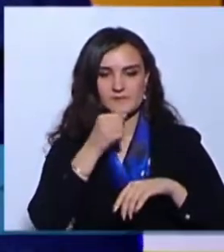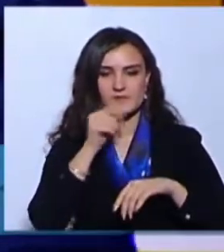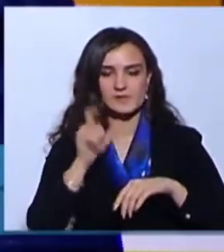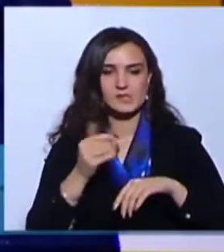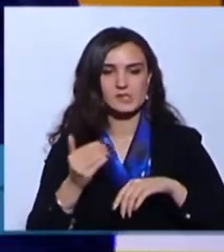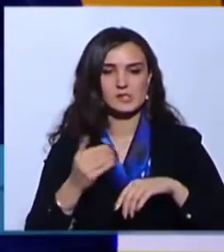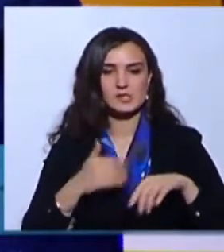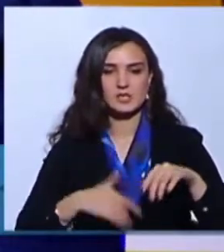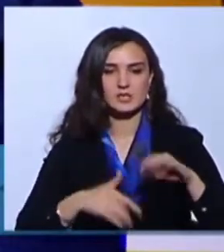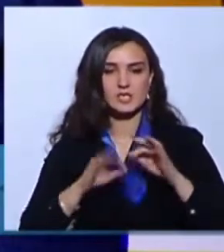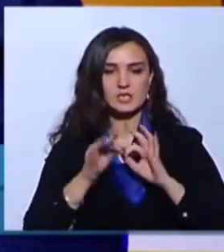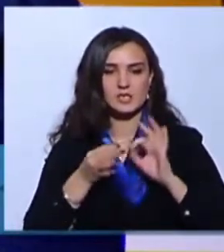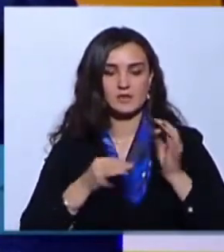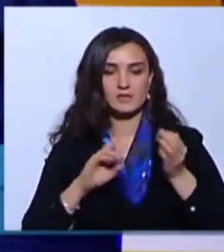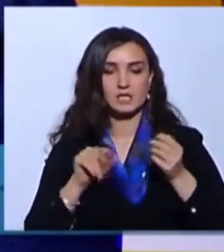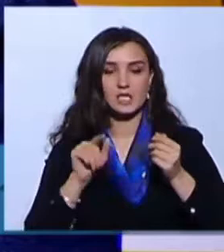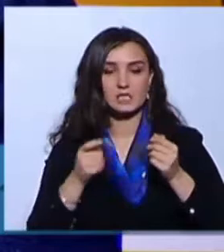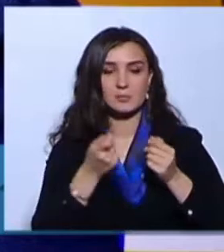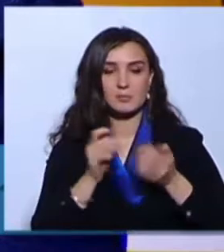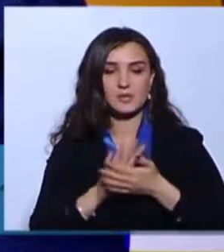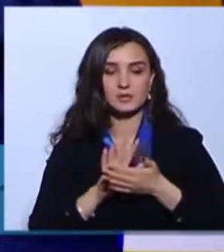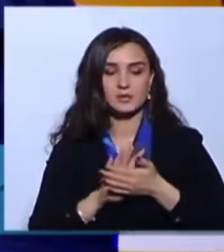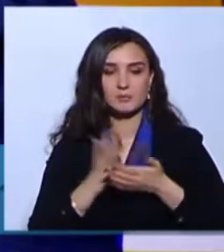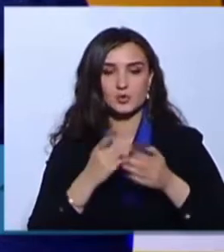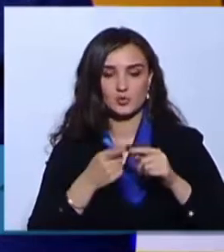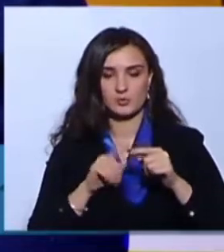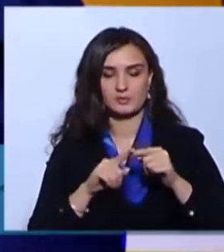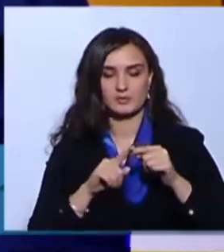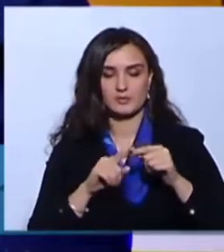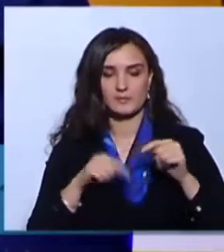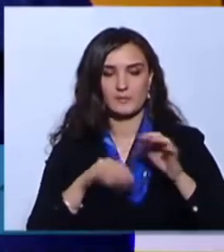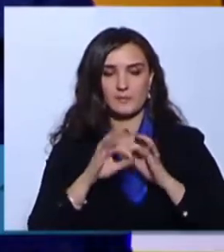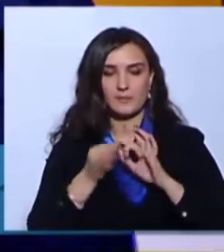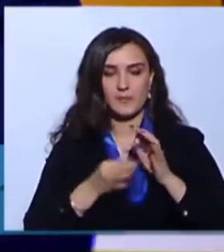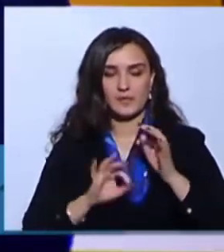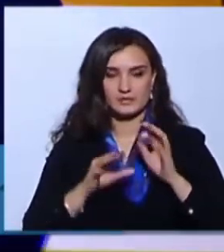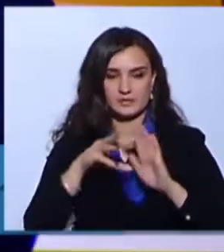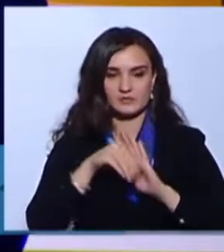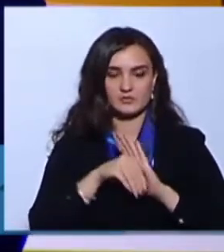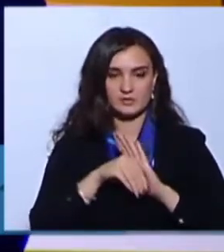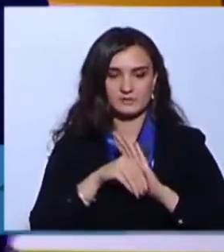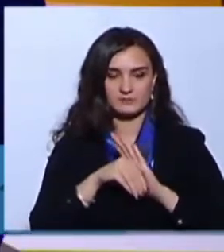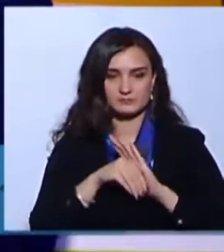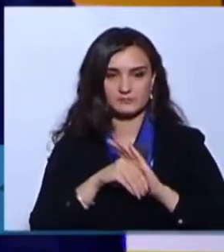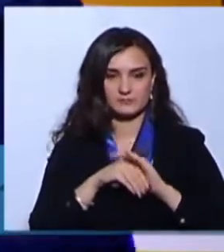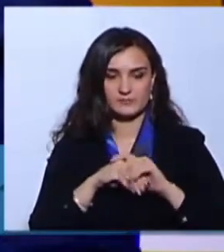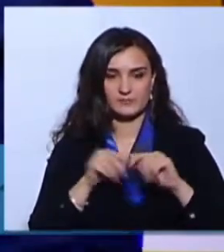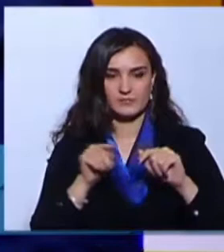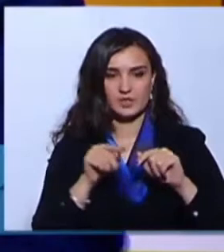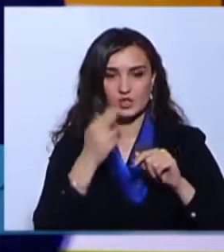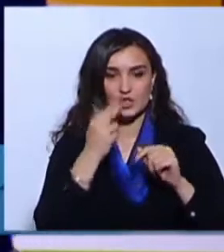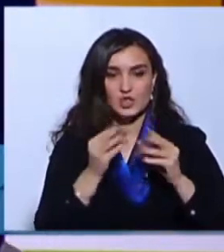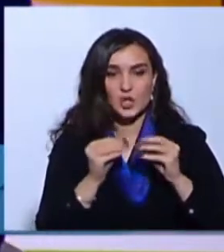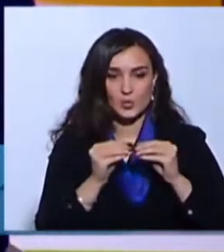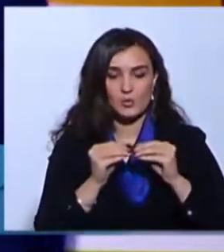სახასიათო ნაწლავური ფლორა და ეს ბაქტერიები რომლებიც შეეგუებიან ნაწლავის ლორწოვან გარსს და ნაწლავის ლორწოვანი გარსი შეეგუება ამ ბაქტერიებს,